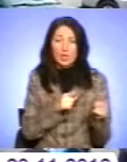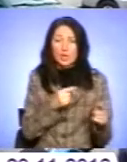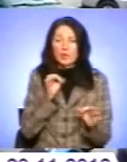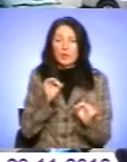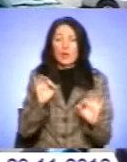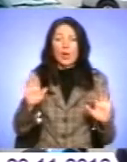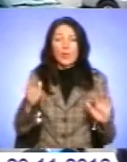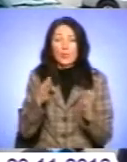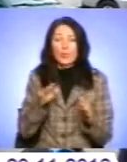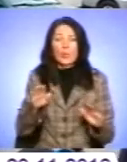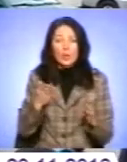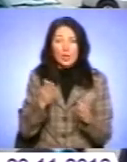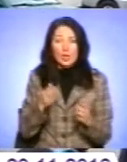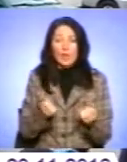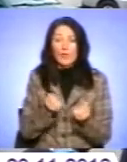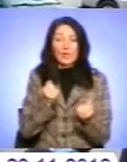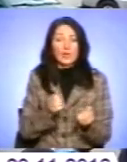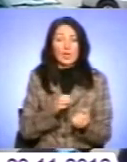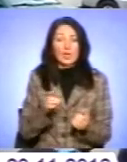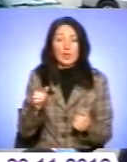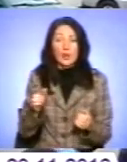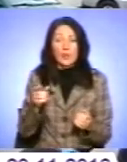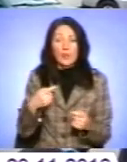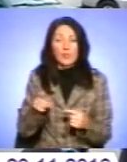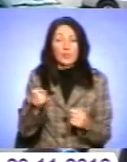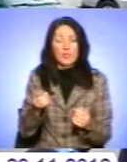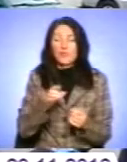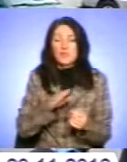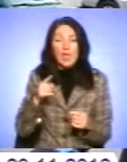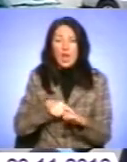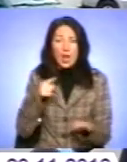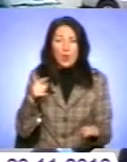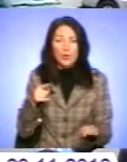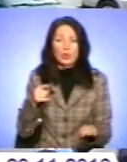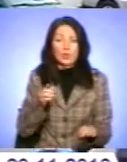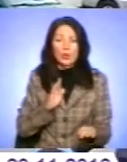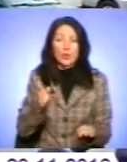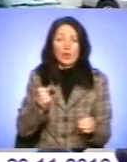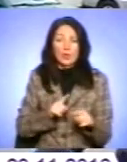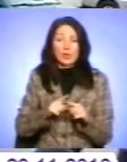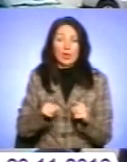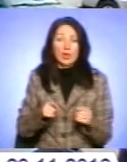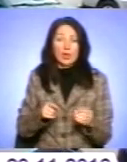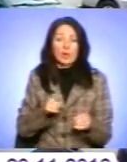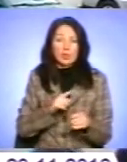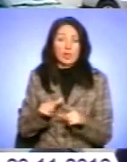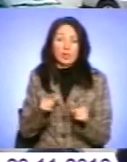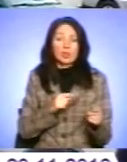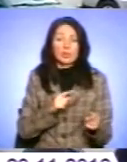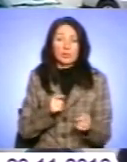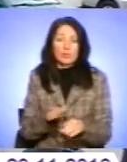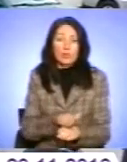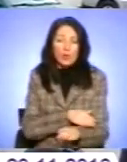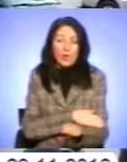події, водії абсолютно не реагують. Це спричиняє те, що вони буває затримуються, а буквально кожна хвилина для людей, це воно